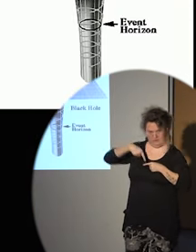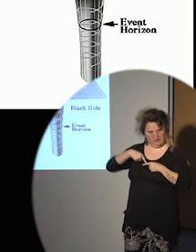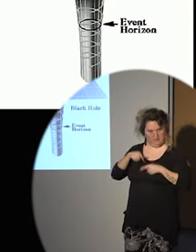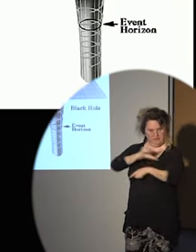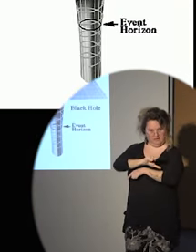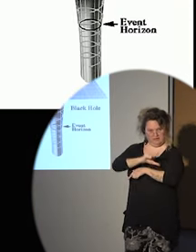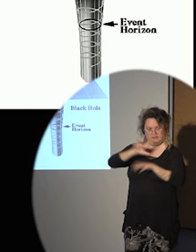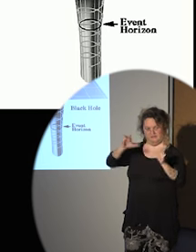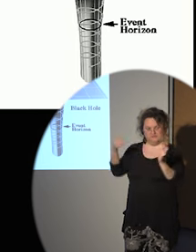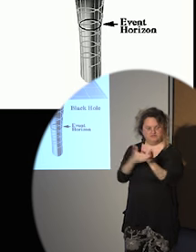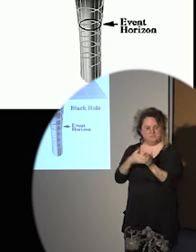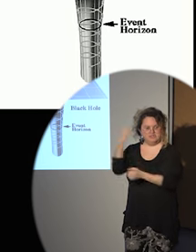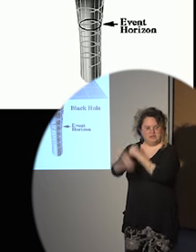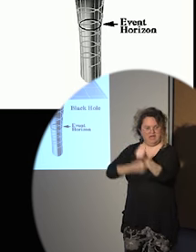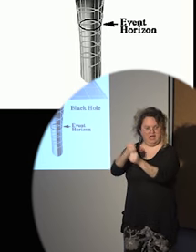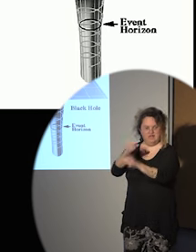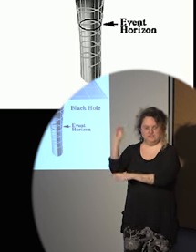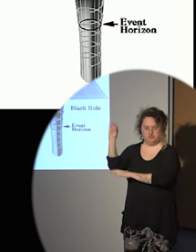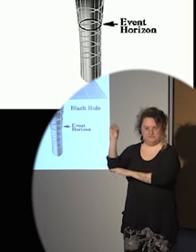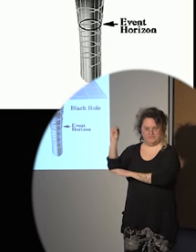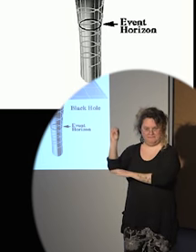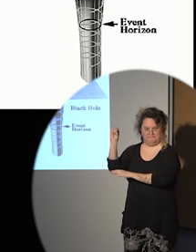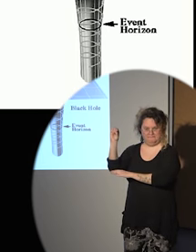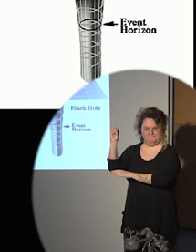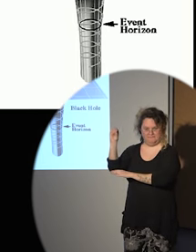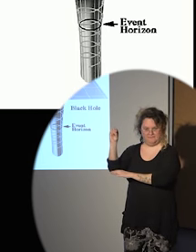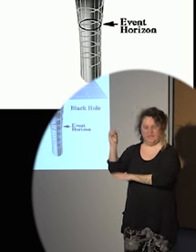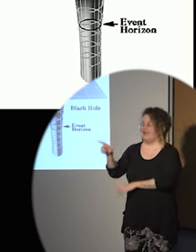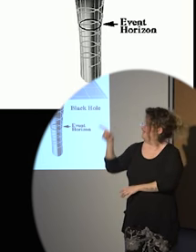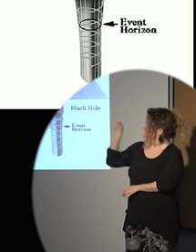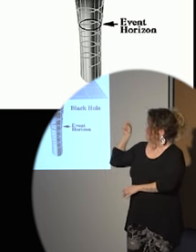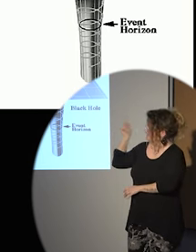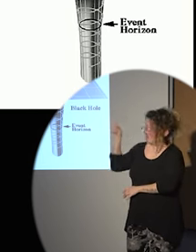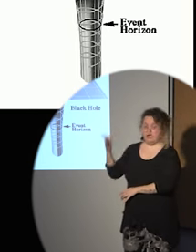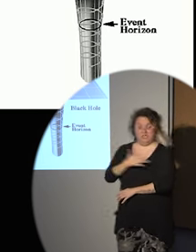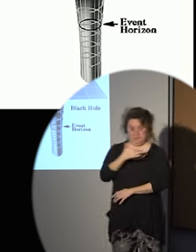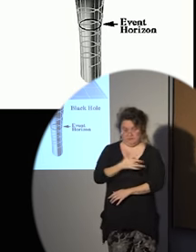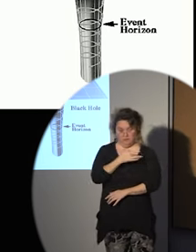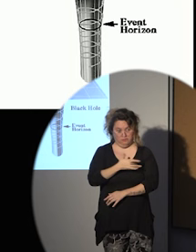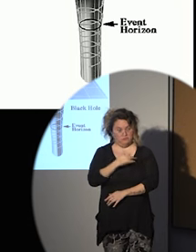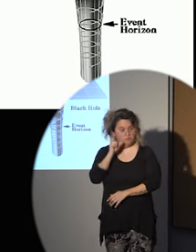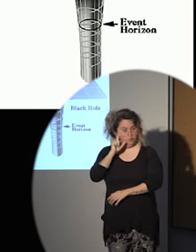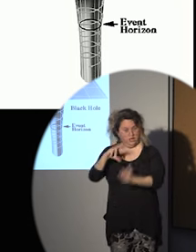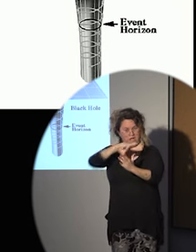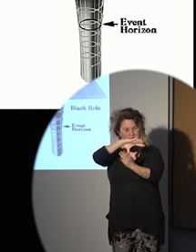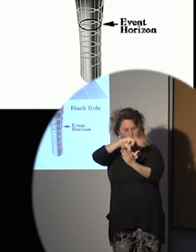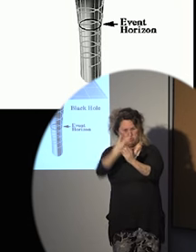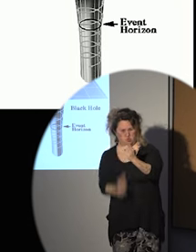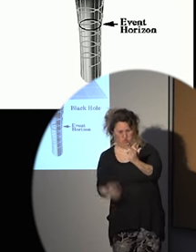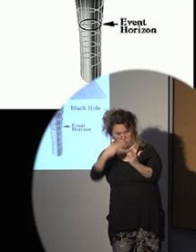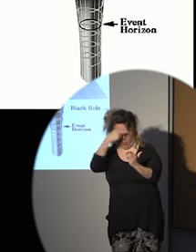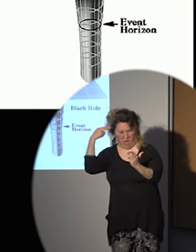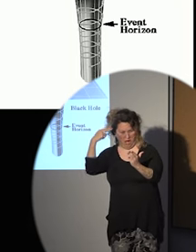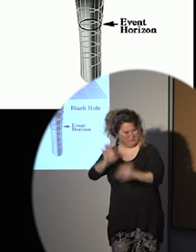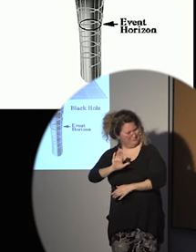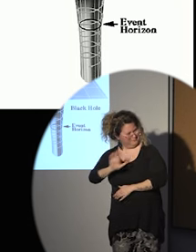Alors les trous noirs, c'est très intéressant parce qu'ils ont des propriétés quelque peu surprenantes. En fait, un trou noir correspond à un